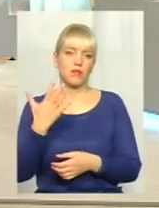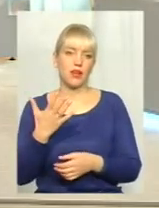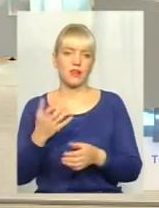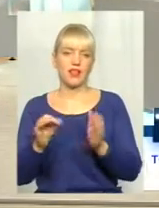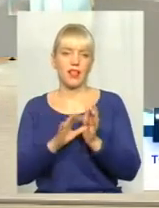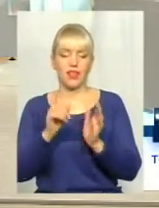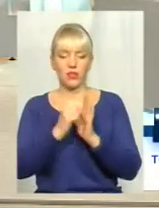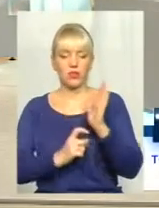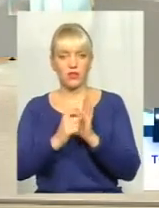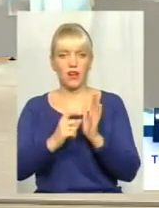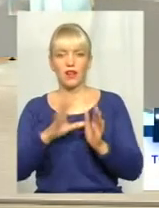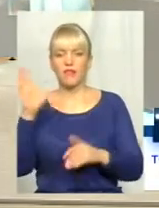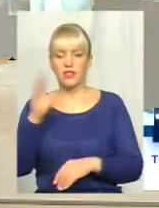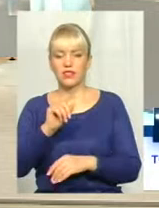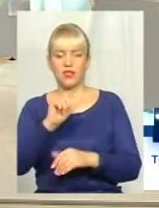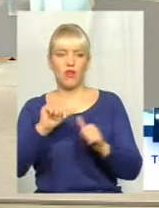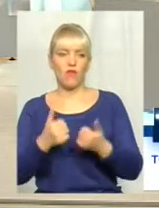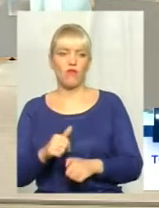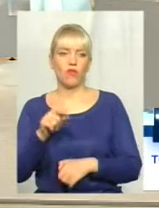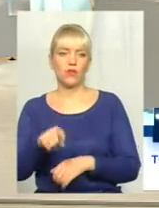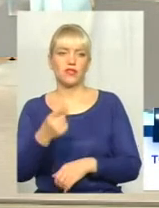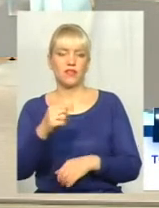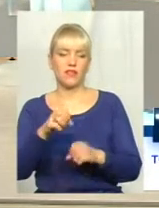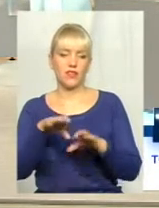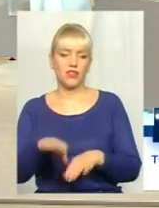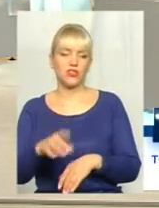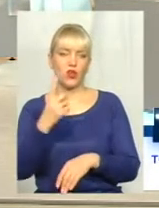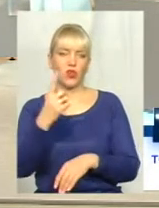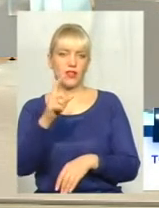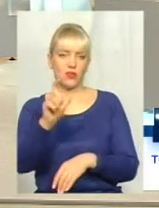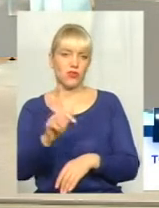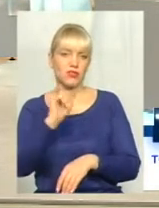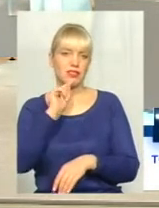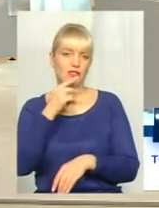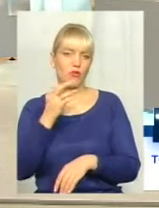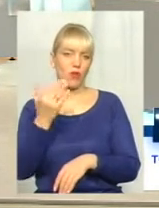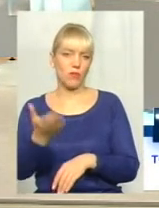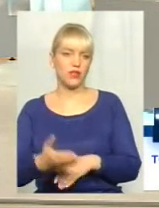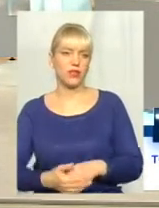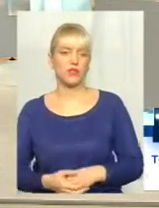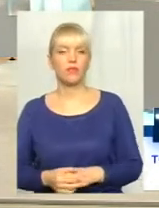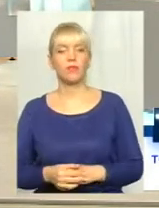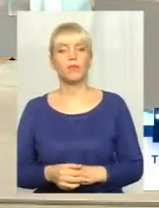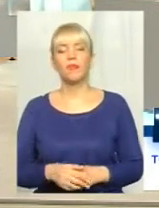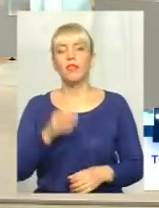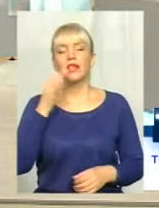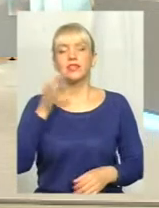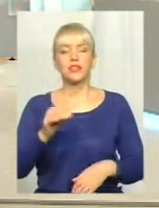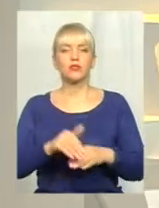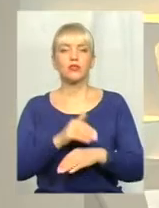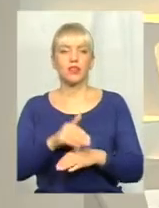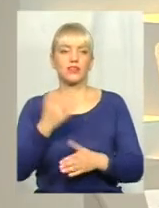електрозварників, всі оформлені, а цей вирішив зекономити, не оформити. От така от виходить ситуація. Скажіть, будь ласка,